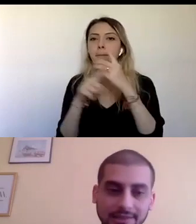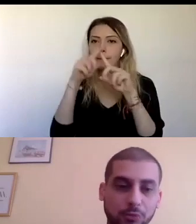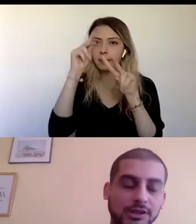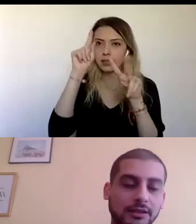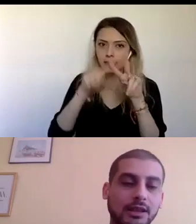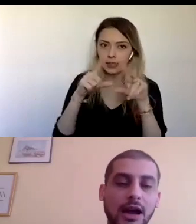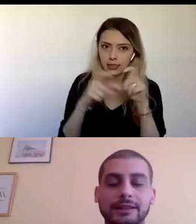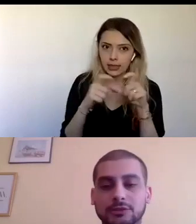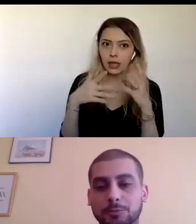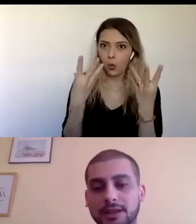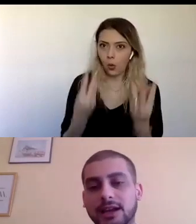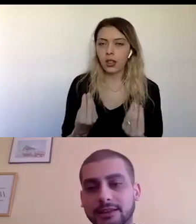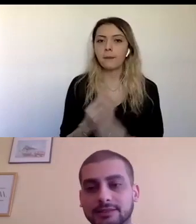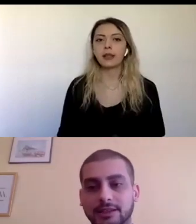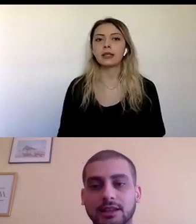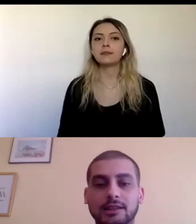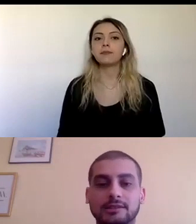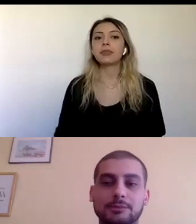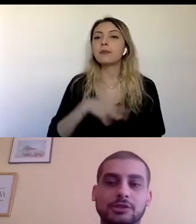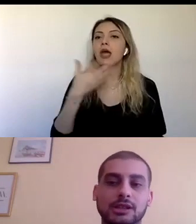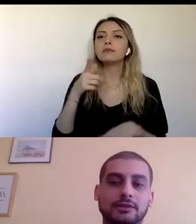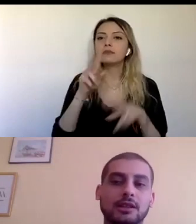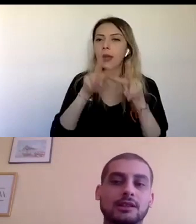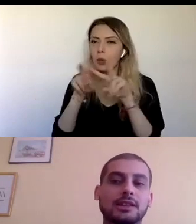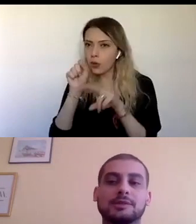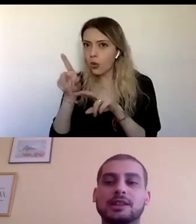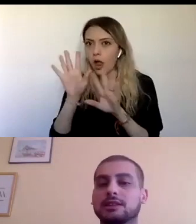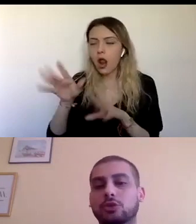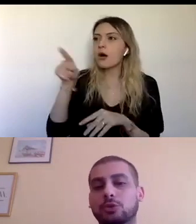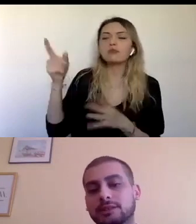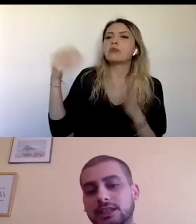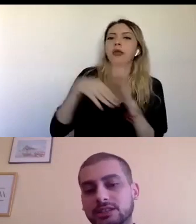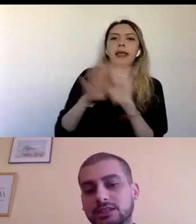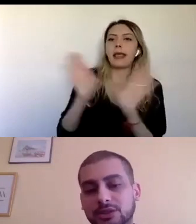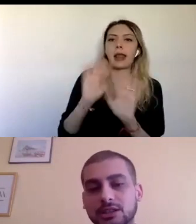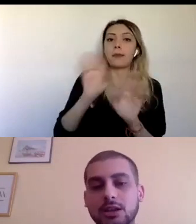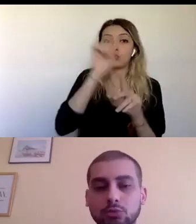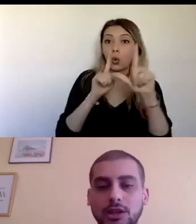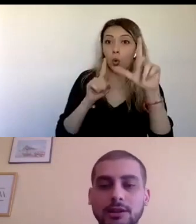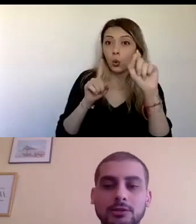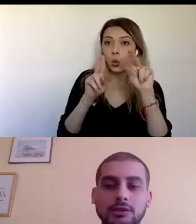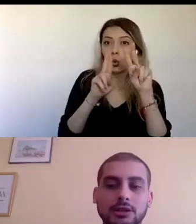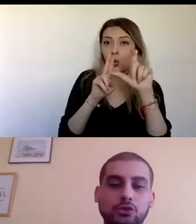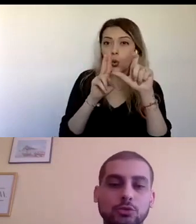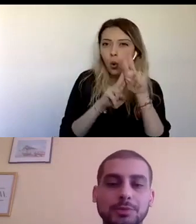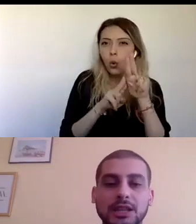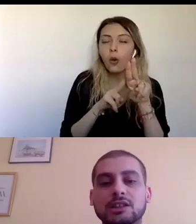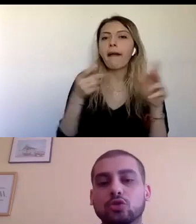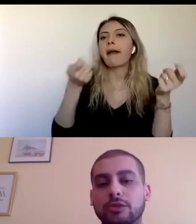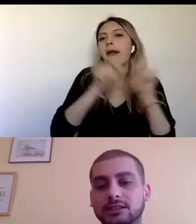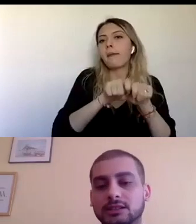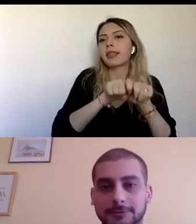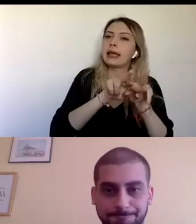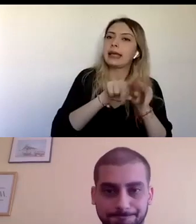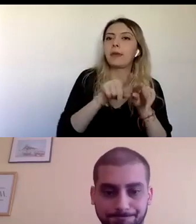Linke sahip olsalar da, toplantı ID'sine sahip olsalar da kimse toplantıya giriş yapamayacak. Bu da Zoom'u bir derece